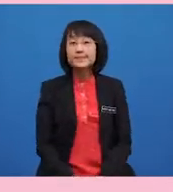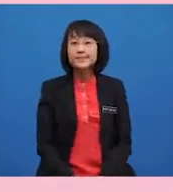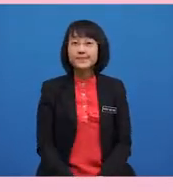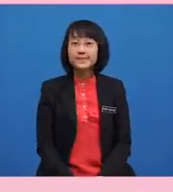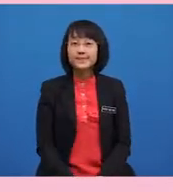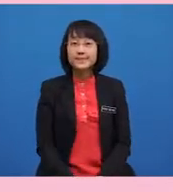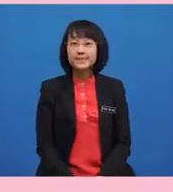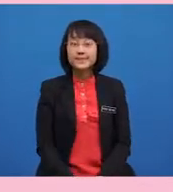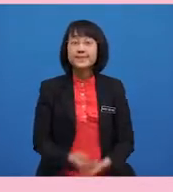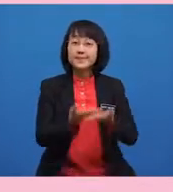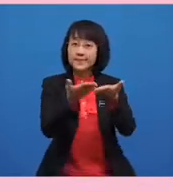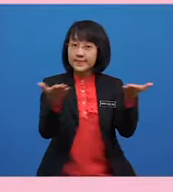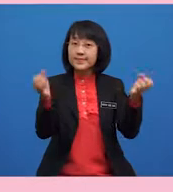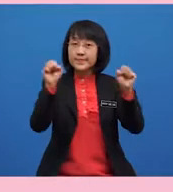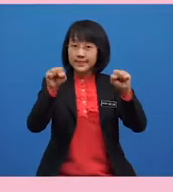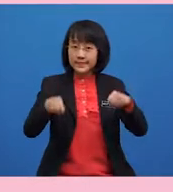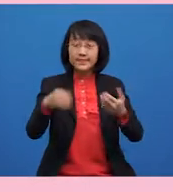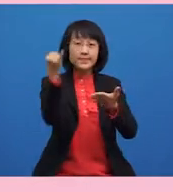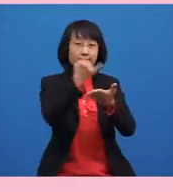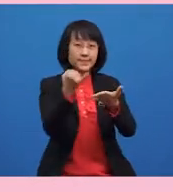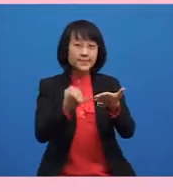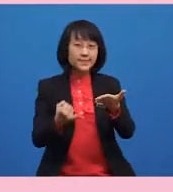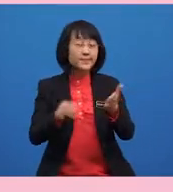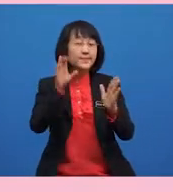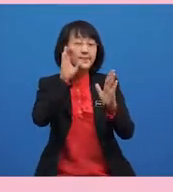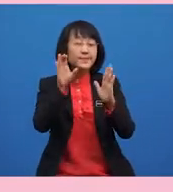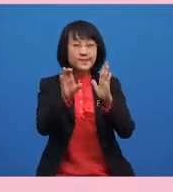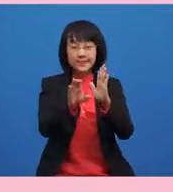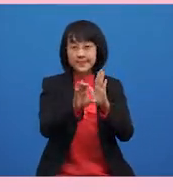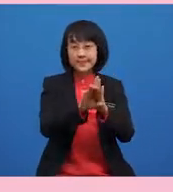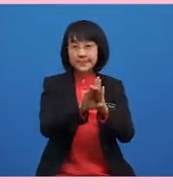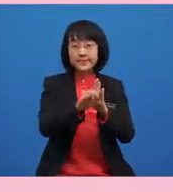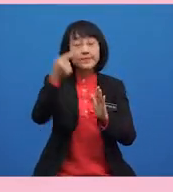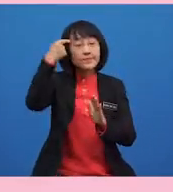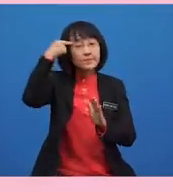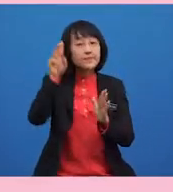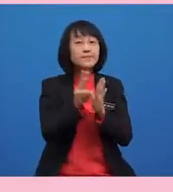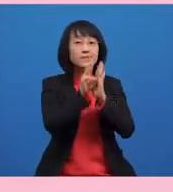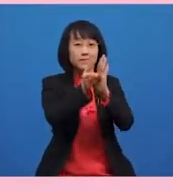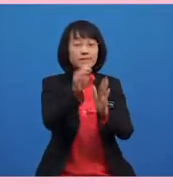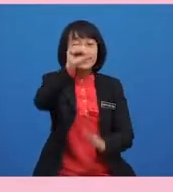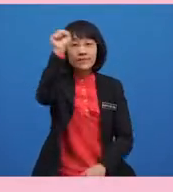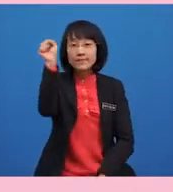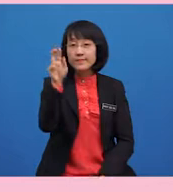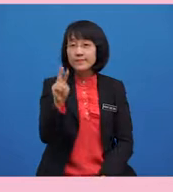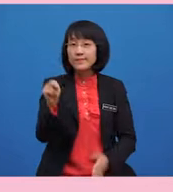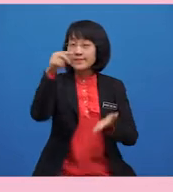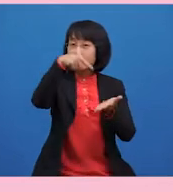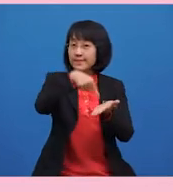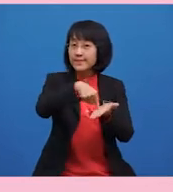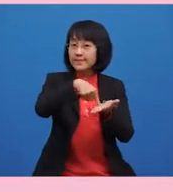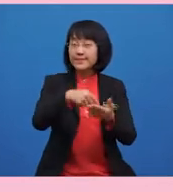Kamu boleh melukis gambar raja muda untuk mewakilkan soalan